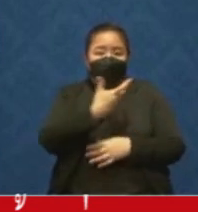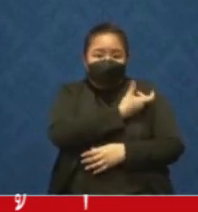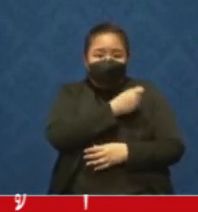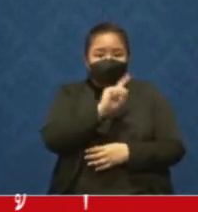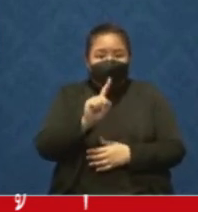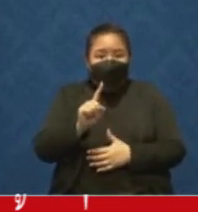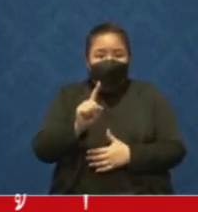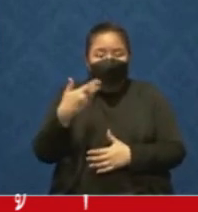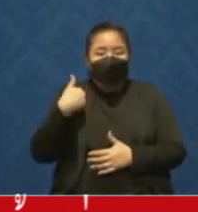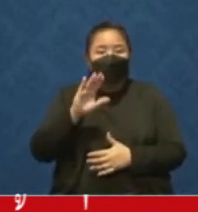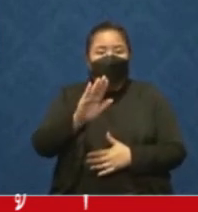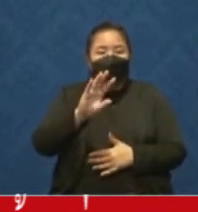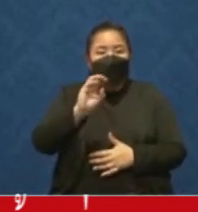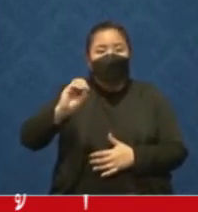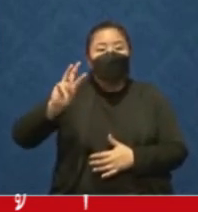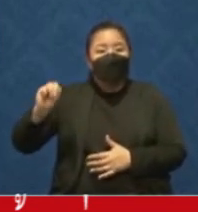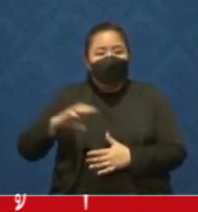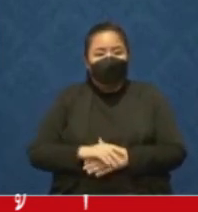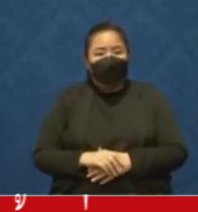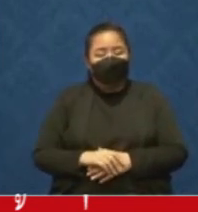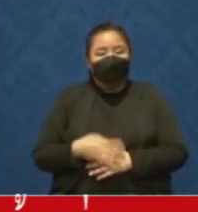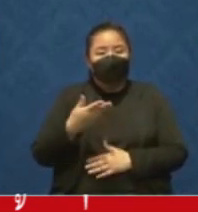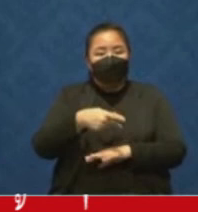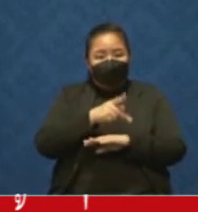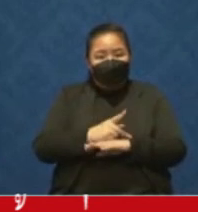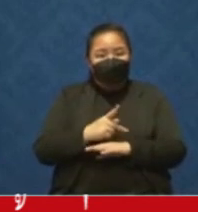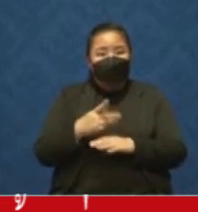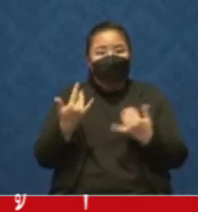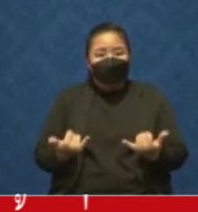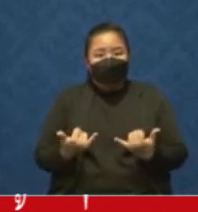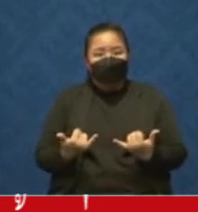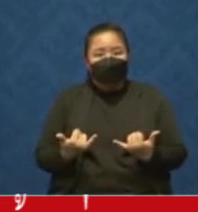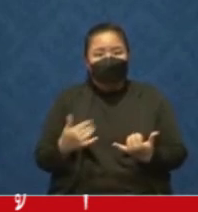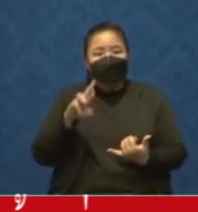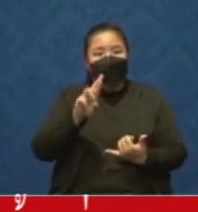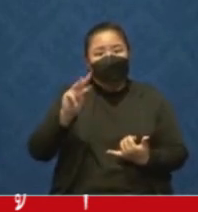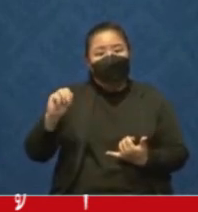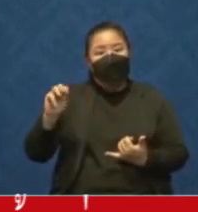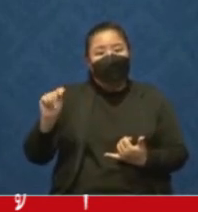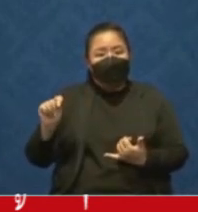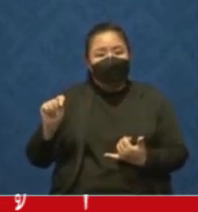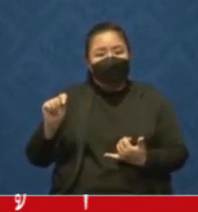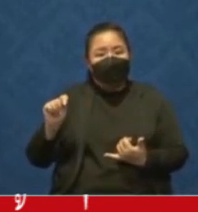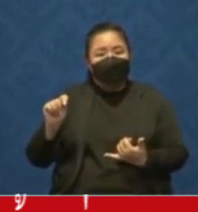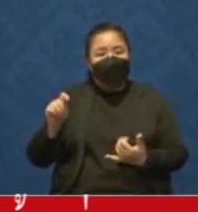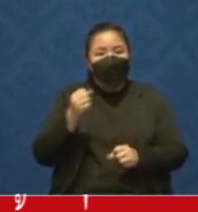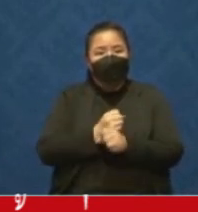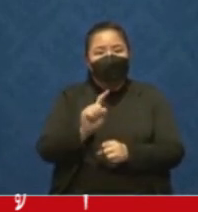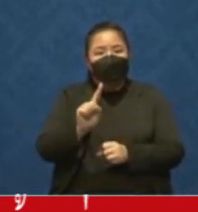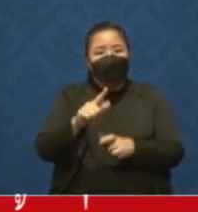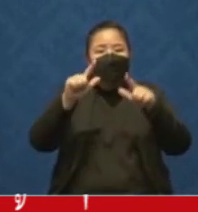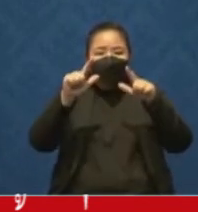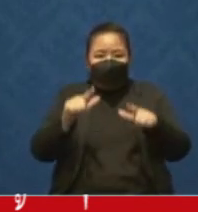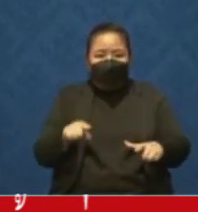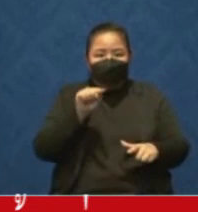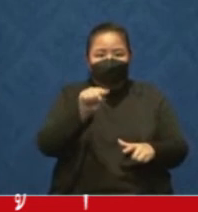กับโมิลคอนในขณะนี้ท่ประทานครับหล่าสุดขณะรัฐมนตรีกลบทำเพียงแค่ไปลด